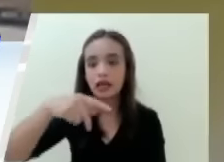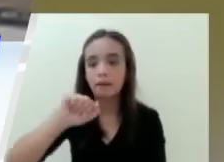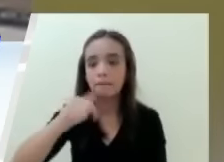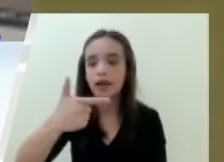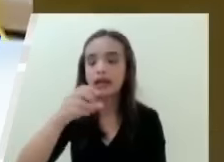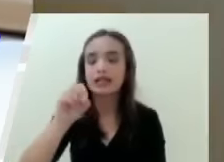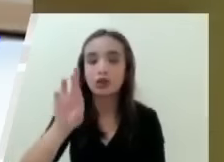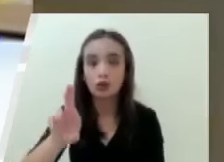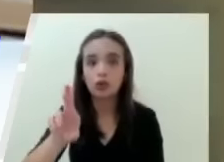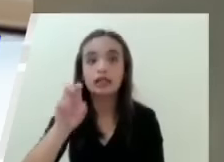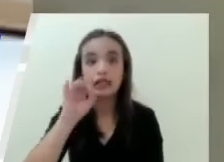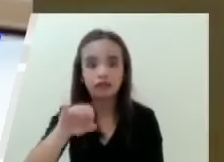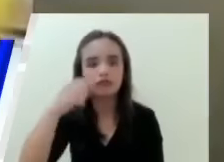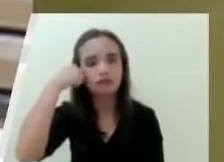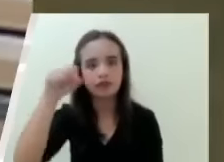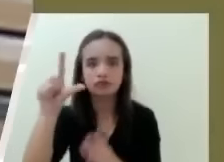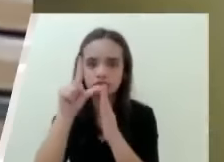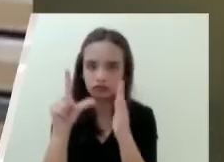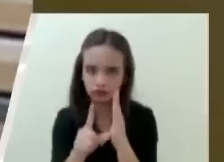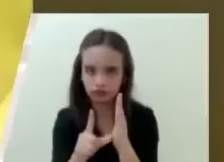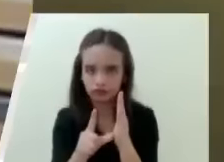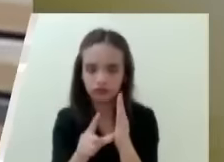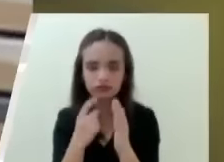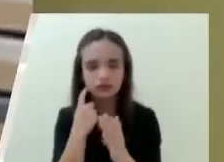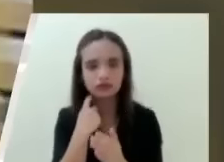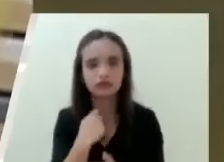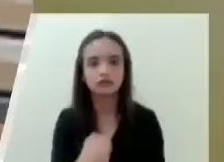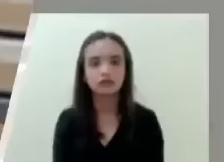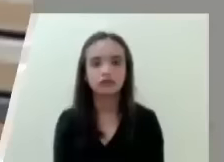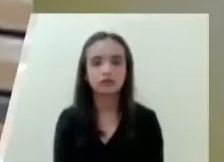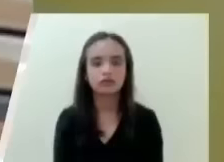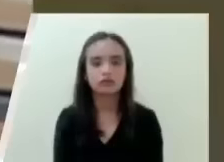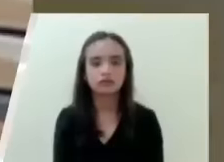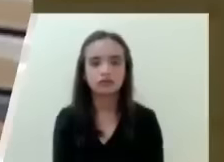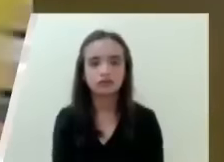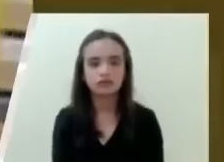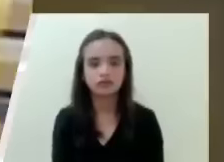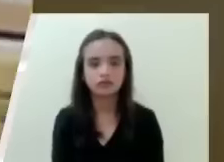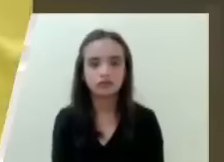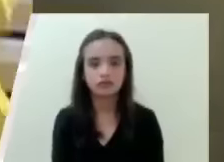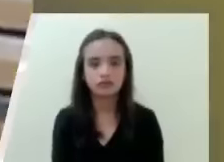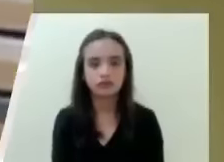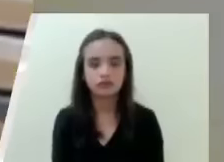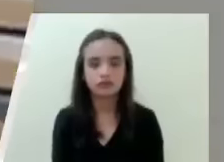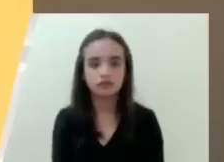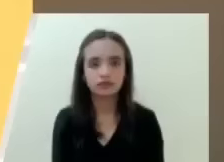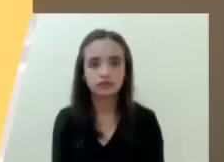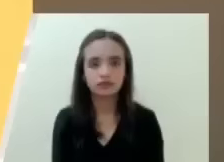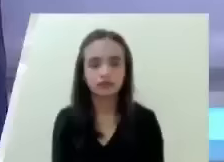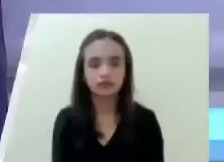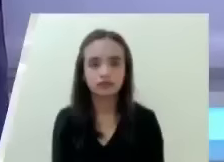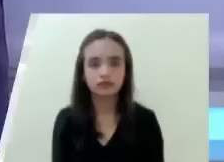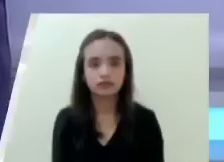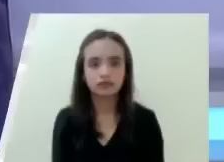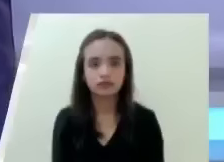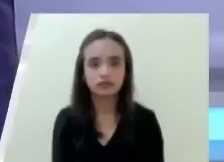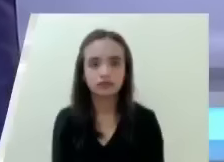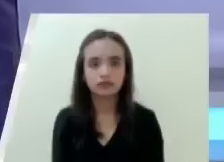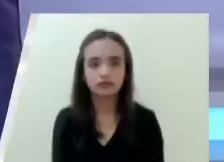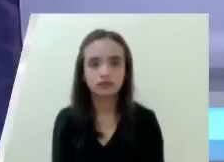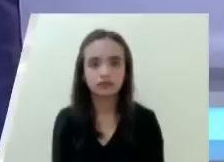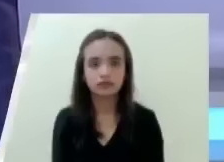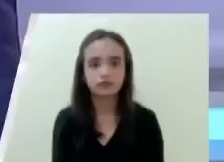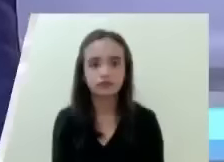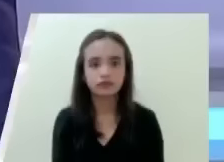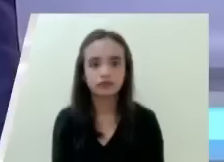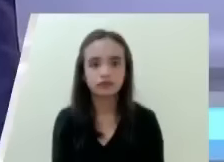sa batas. Para sa GMA Integrated News, Chino Gaston nakatutok, 24 oras. Tila naging